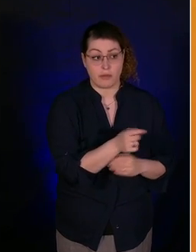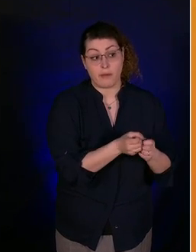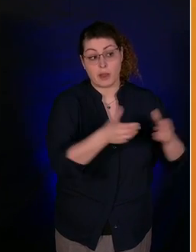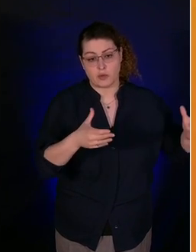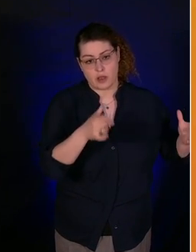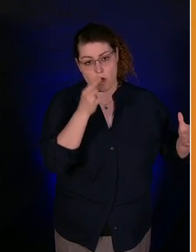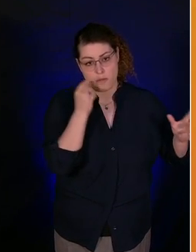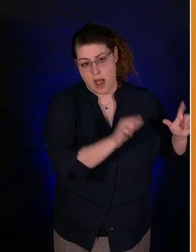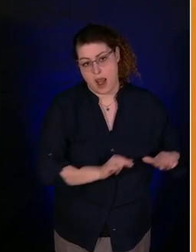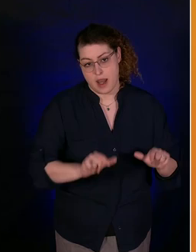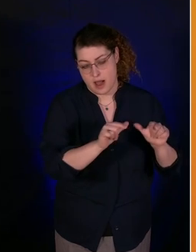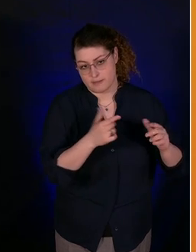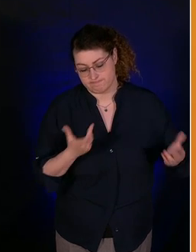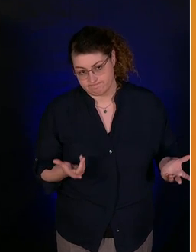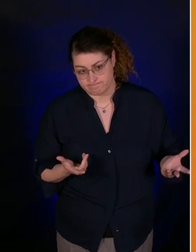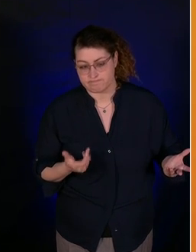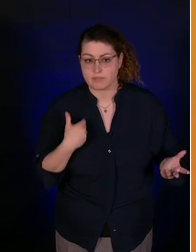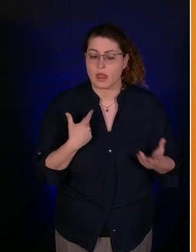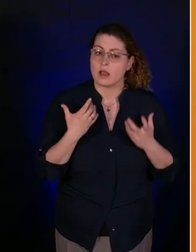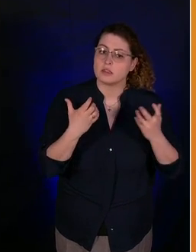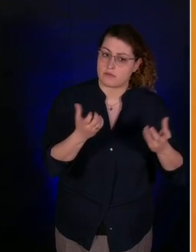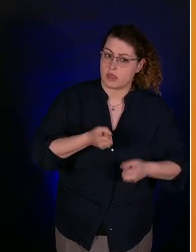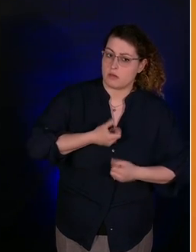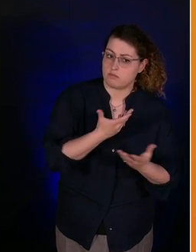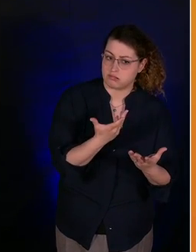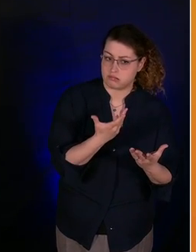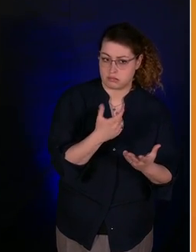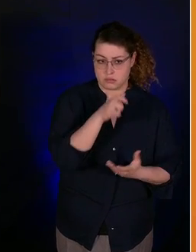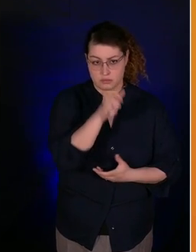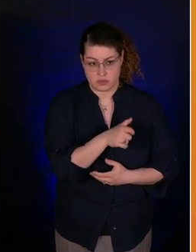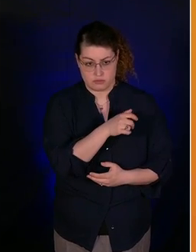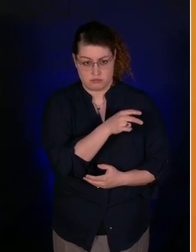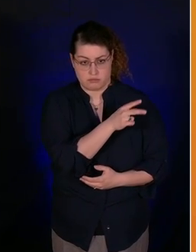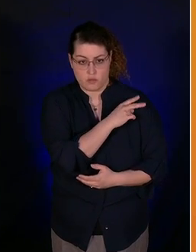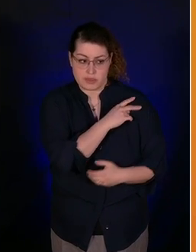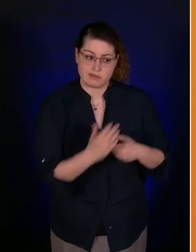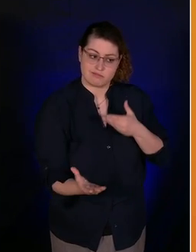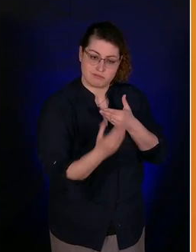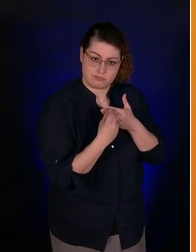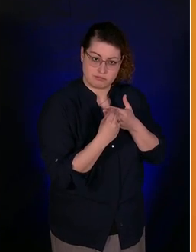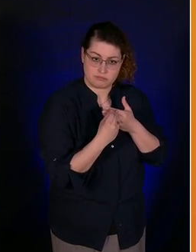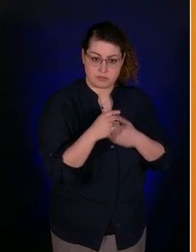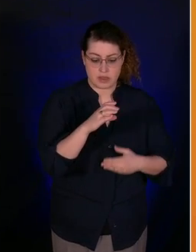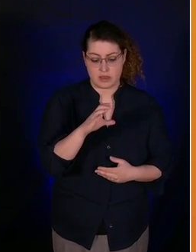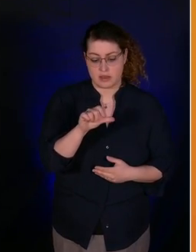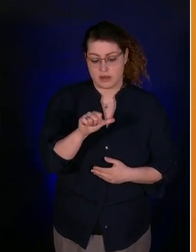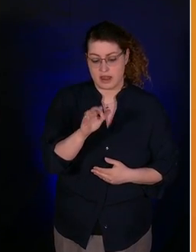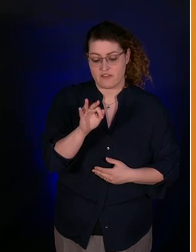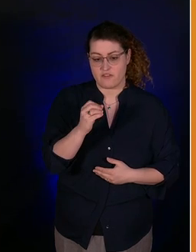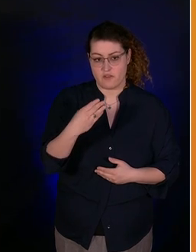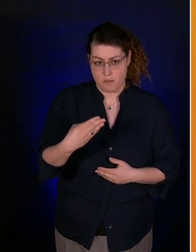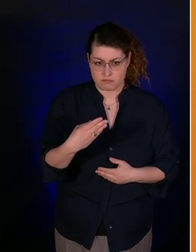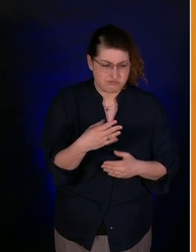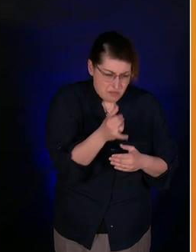masculin, je souhaitais porter la voix des officiers adhérents à notre fédération, la FOM, une petite